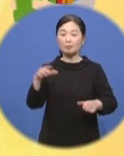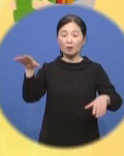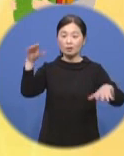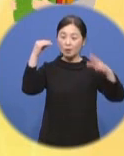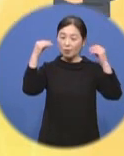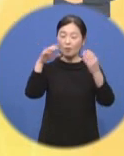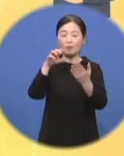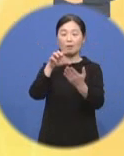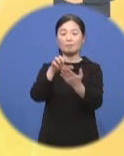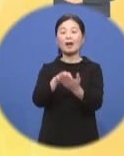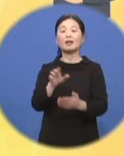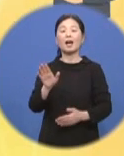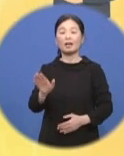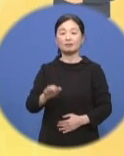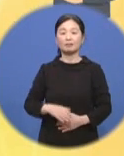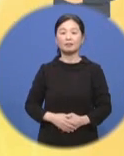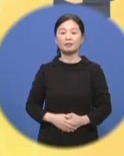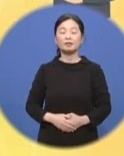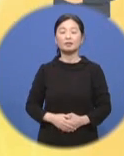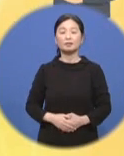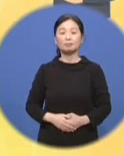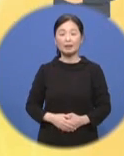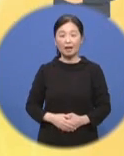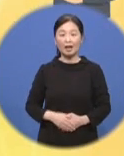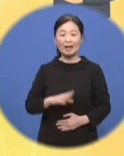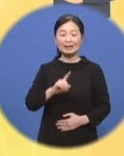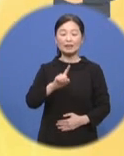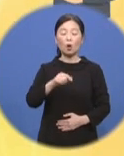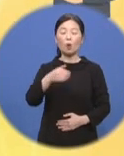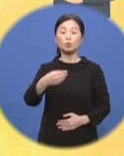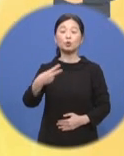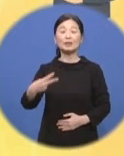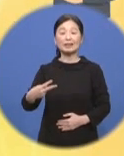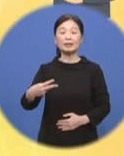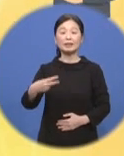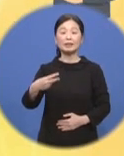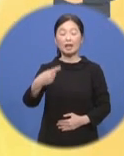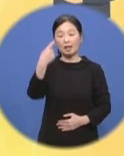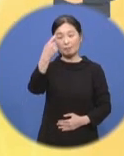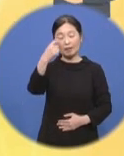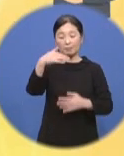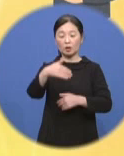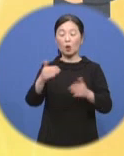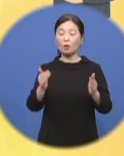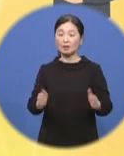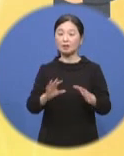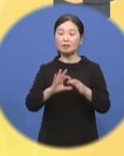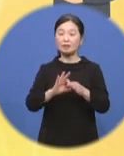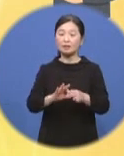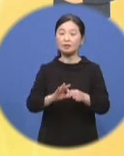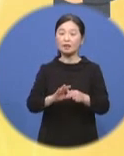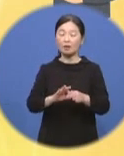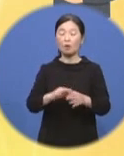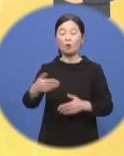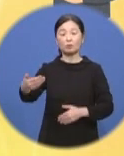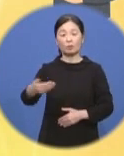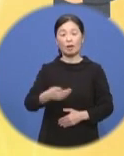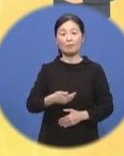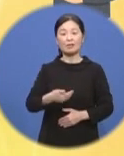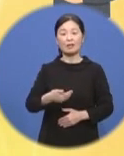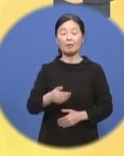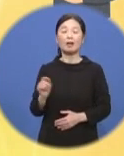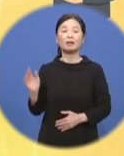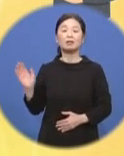ています。また紀の国学びの教室についてのお問い合わせは県教育委員会障害学習